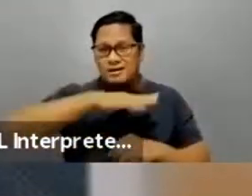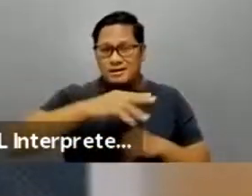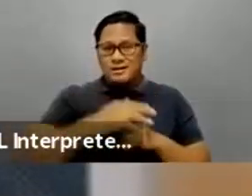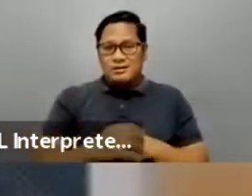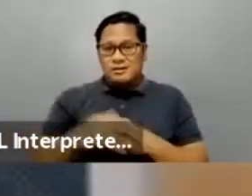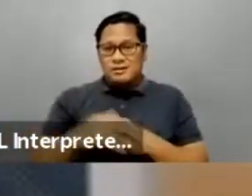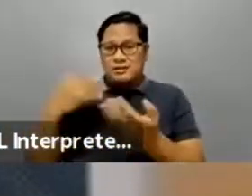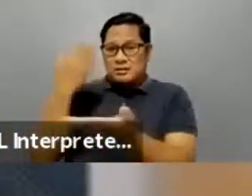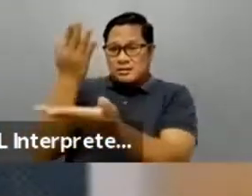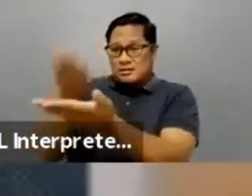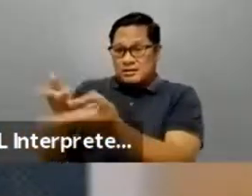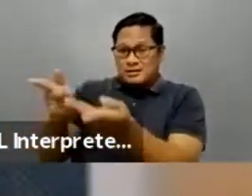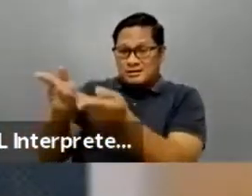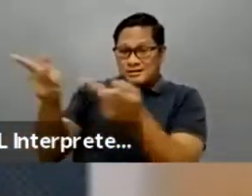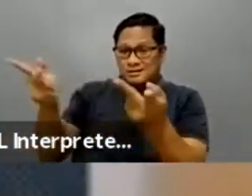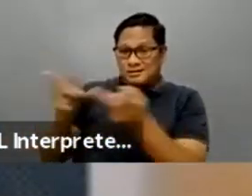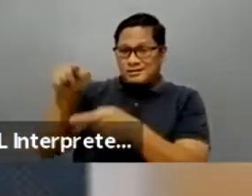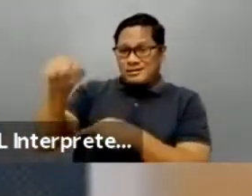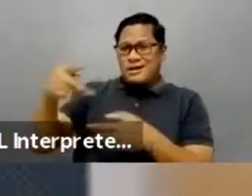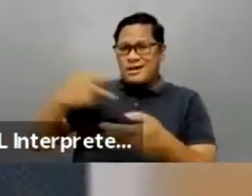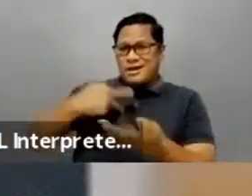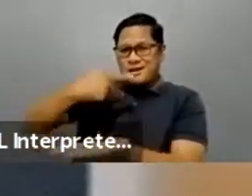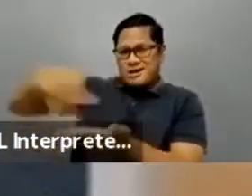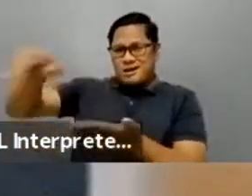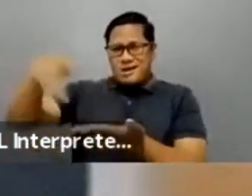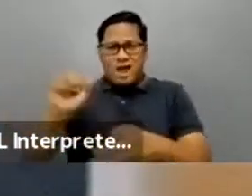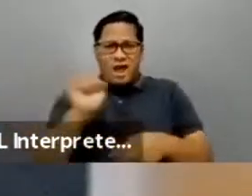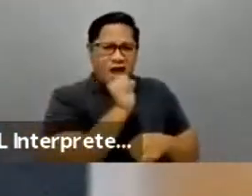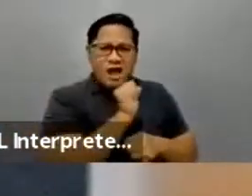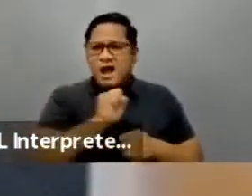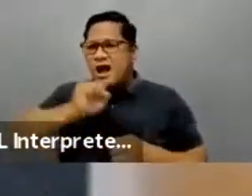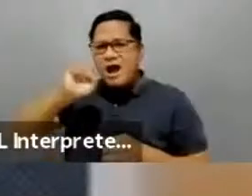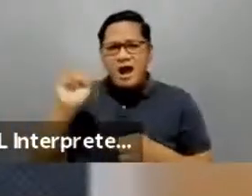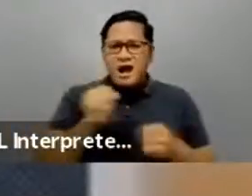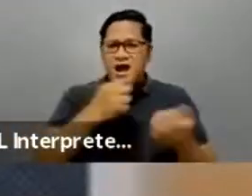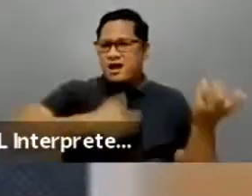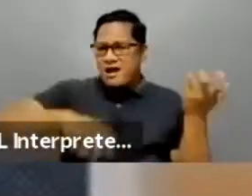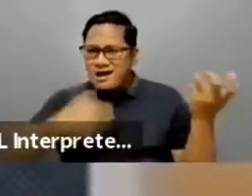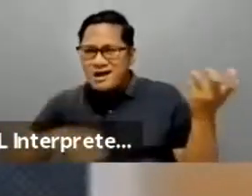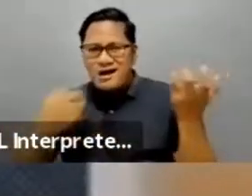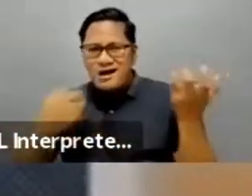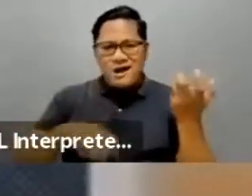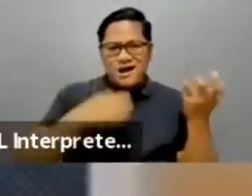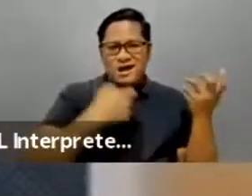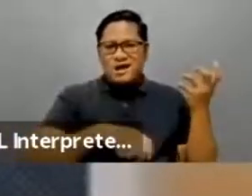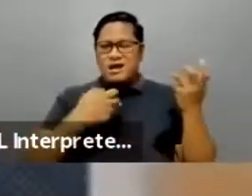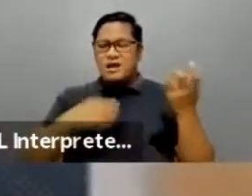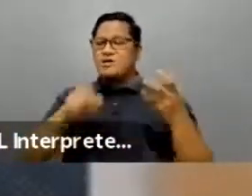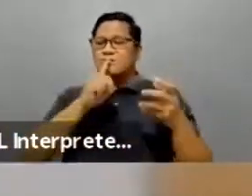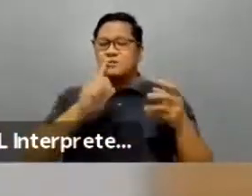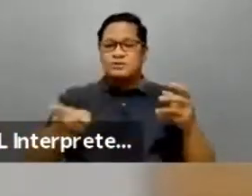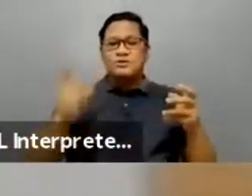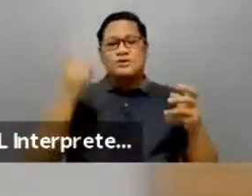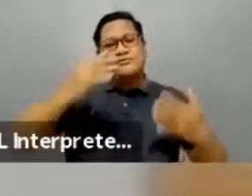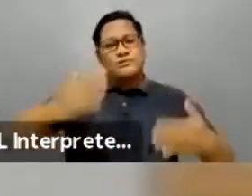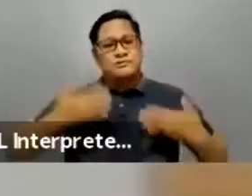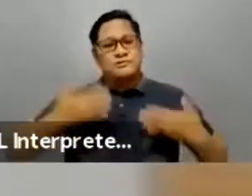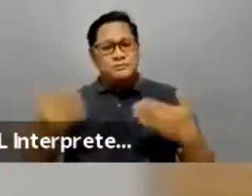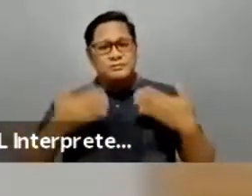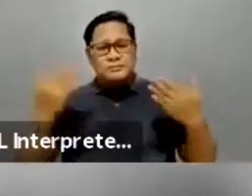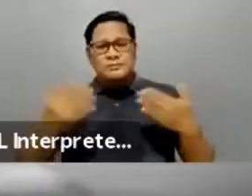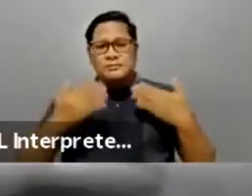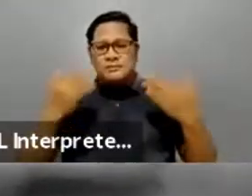may plaza, may sayaw at kanta, harana at manyanita, pampasigla sa